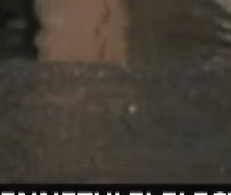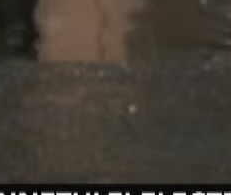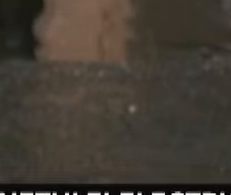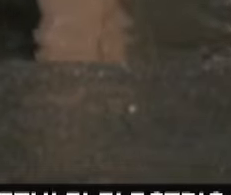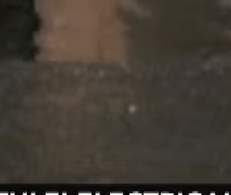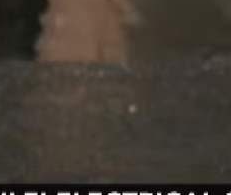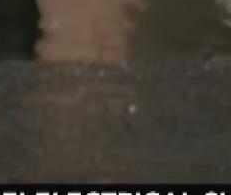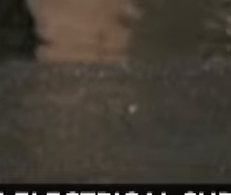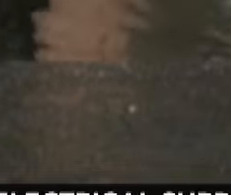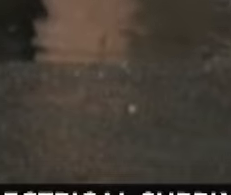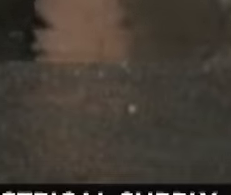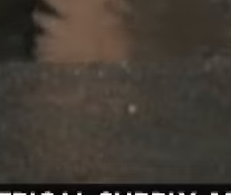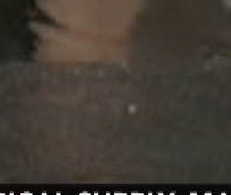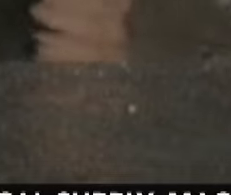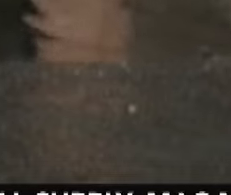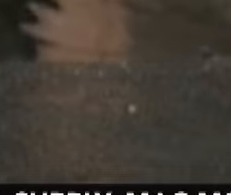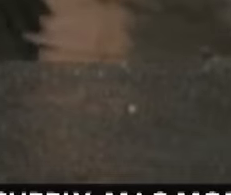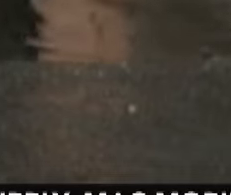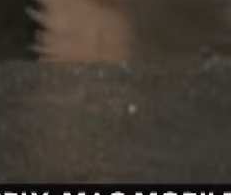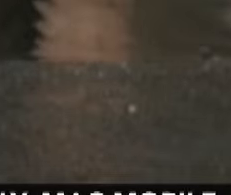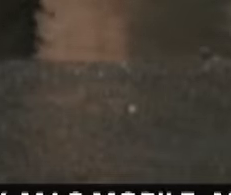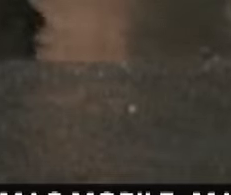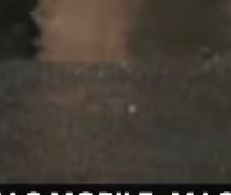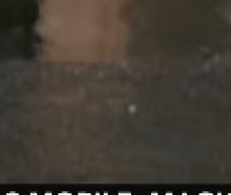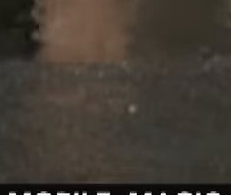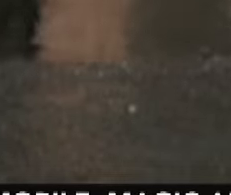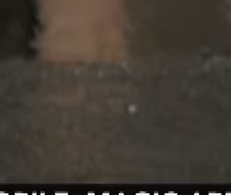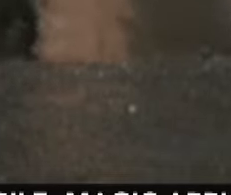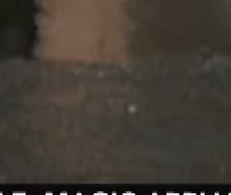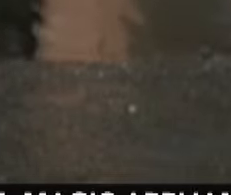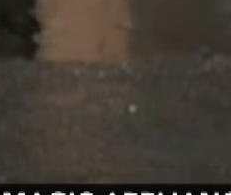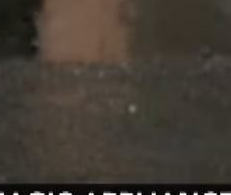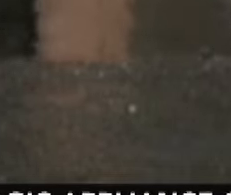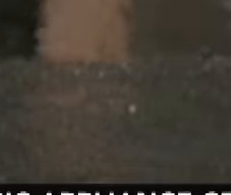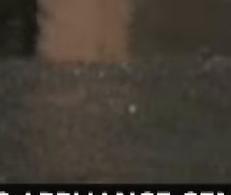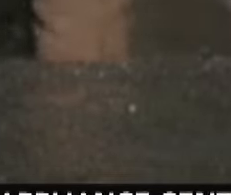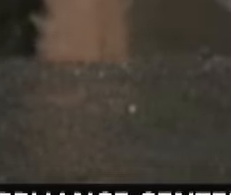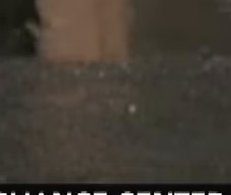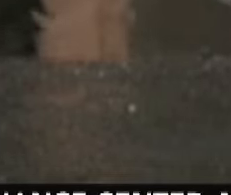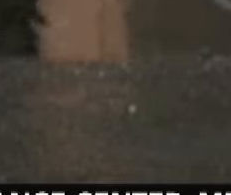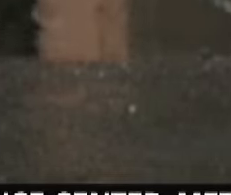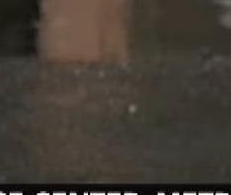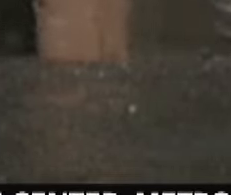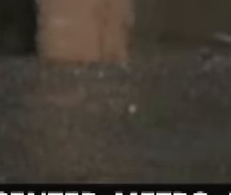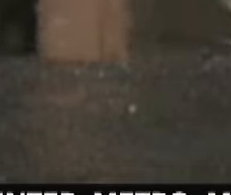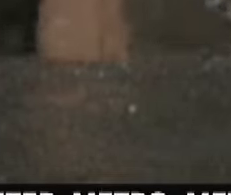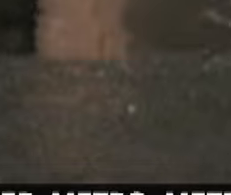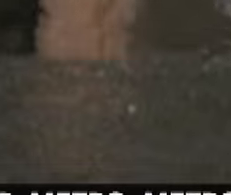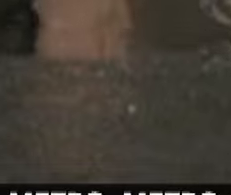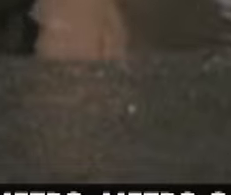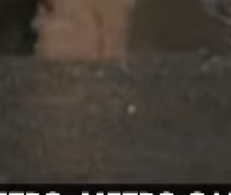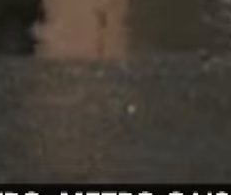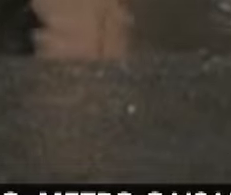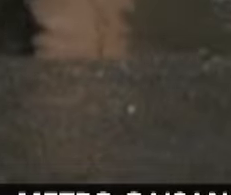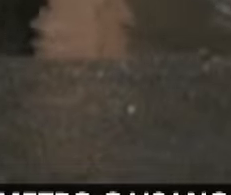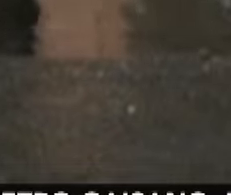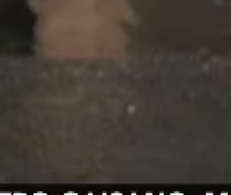stranded sa bahagi o dito po sa lugar na ito. Malapit lang po ito sa Arneta Avenue na